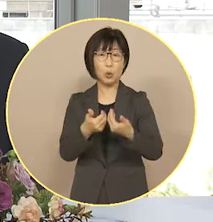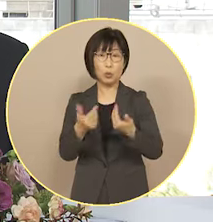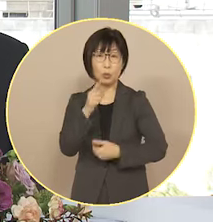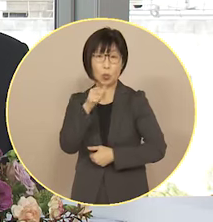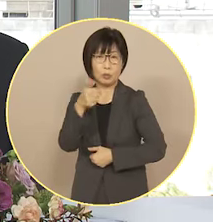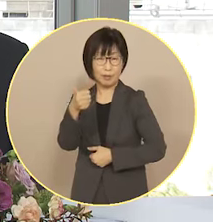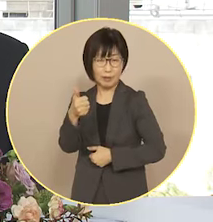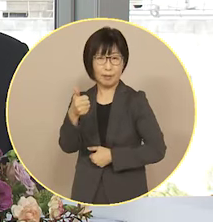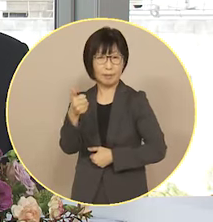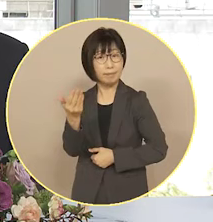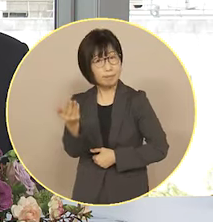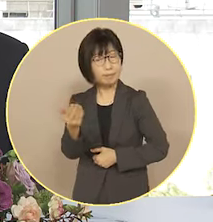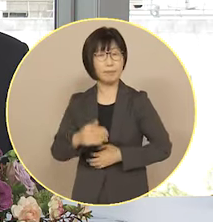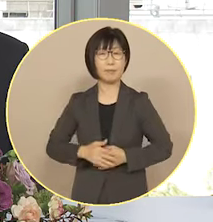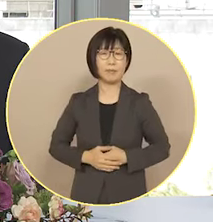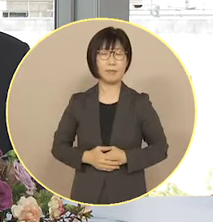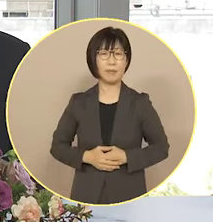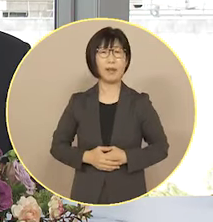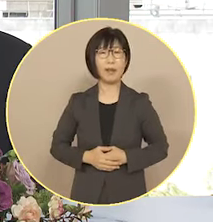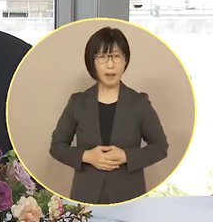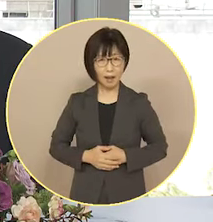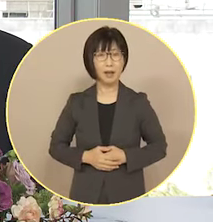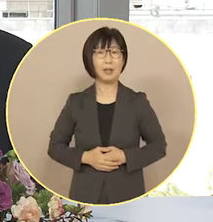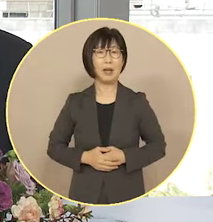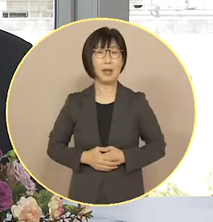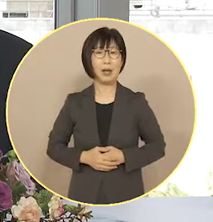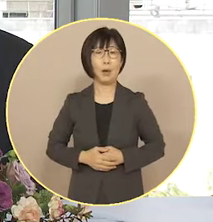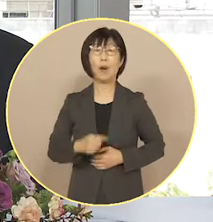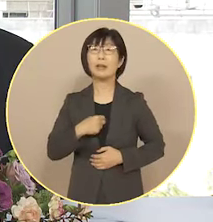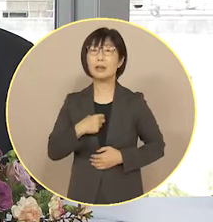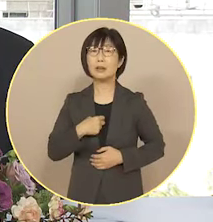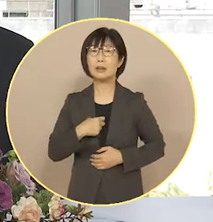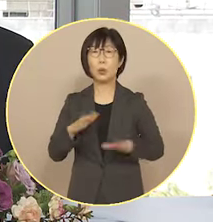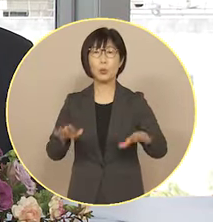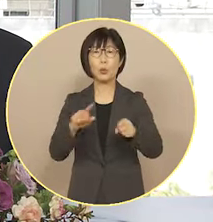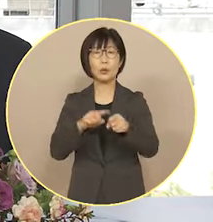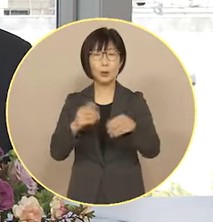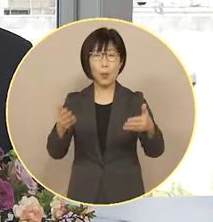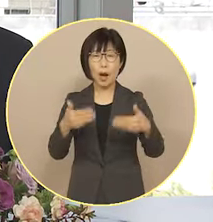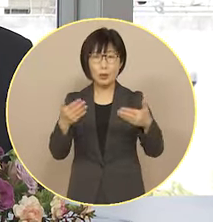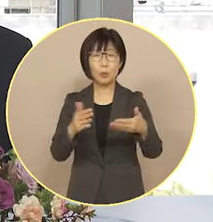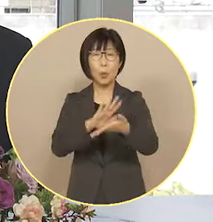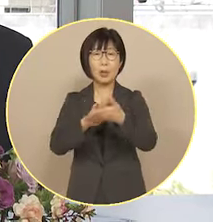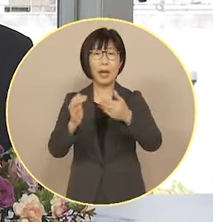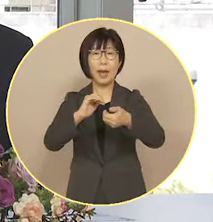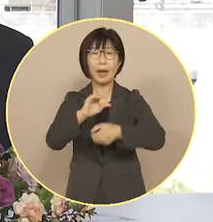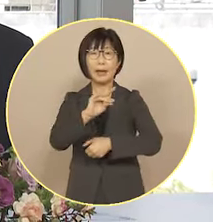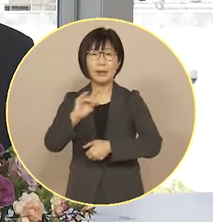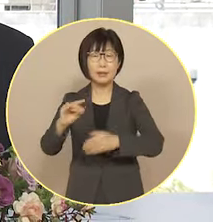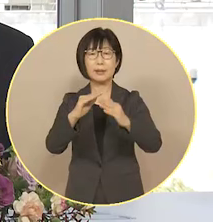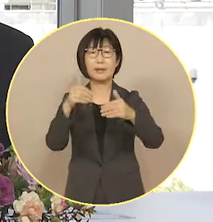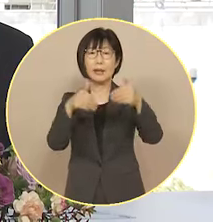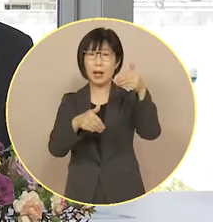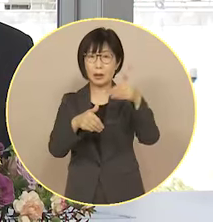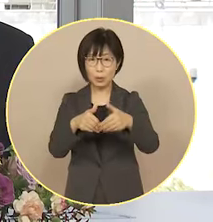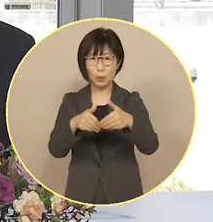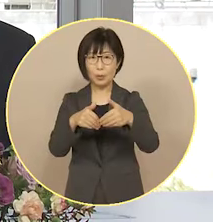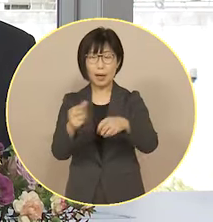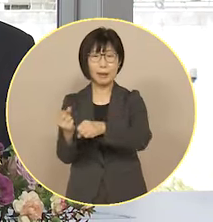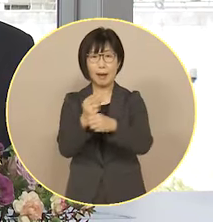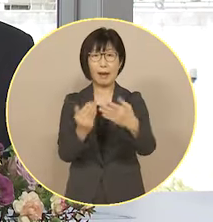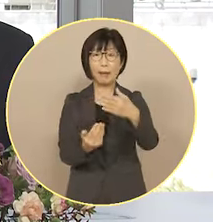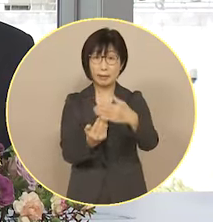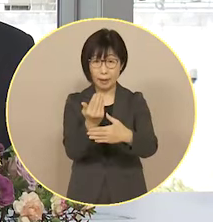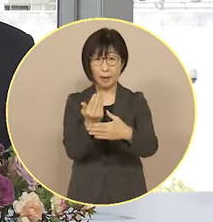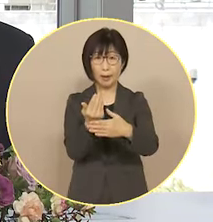はどのようにお考えですかはい私あのこの春の県議戦で帰り先の当選をさせていただいたんですけれど